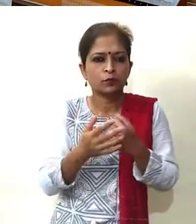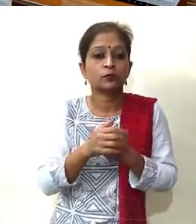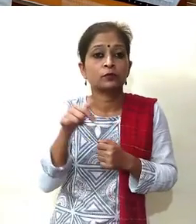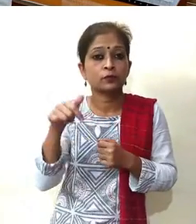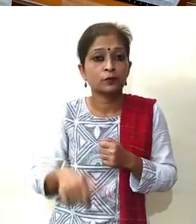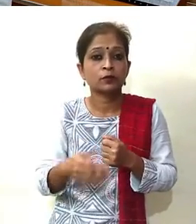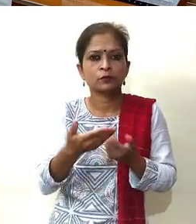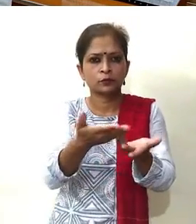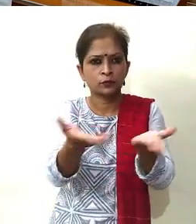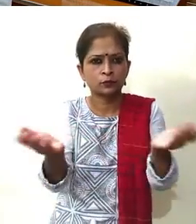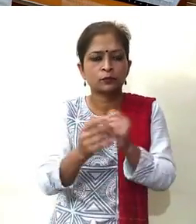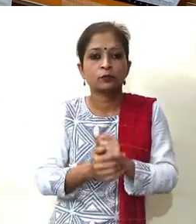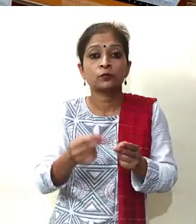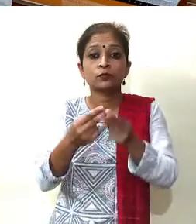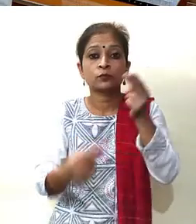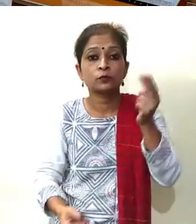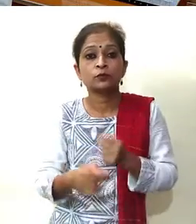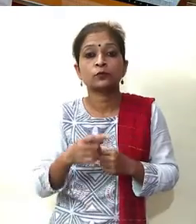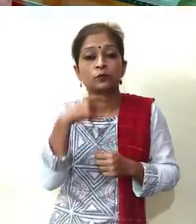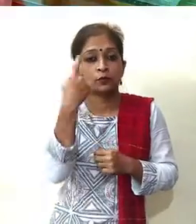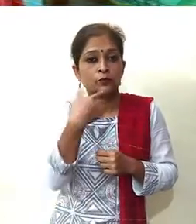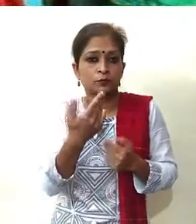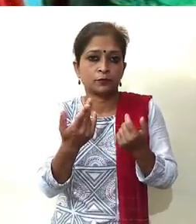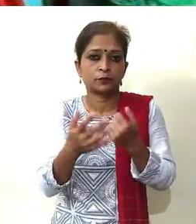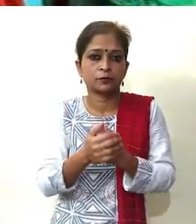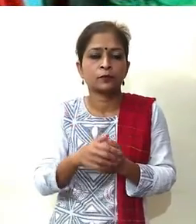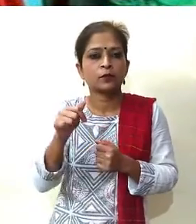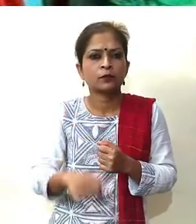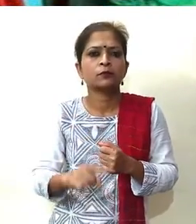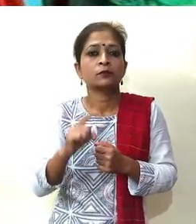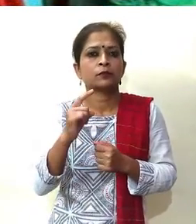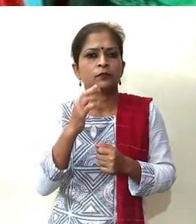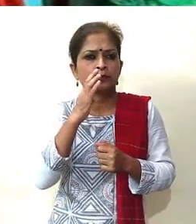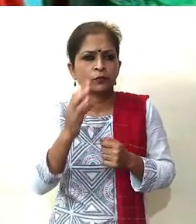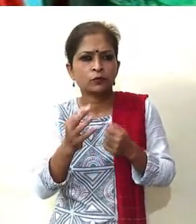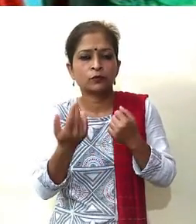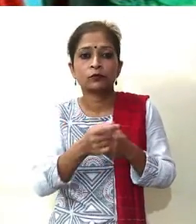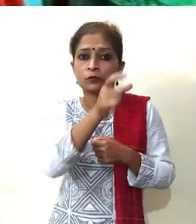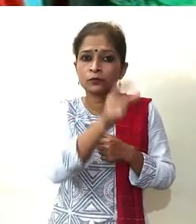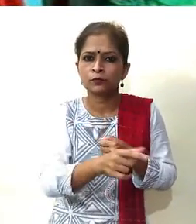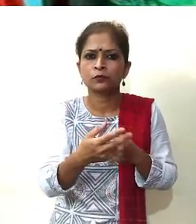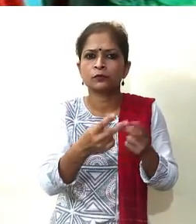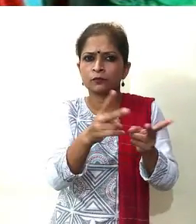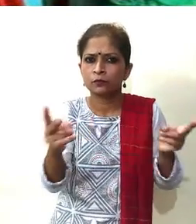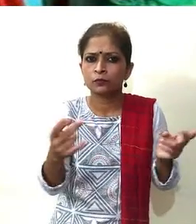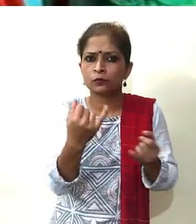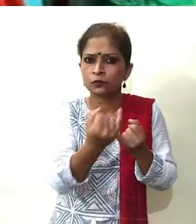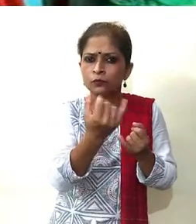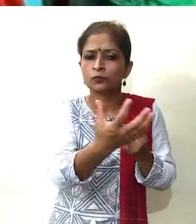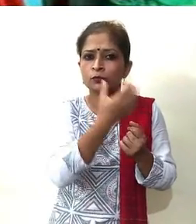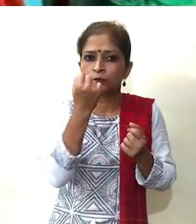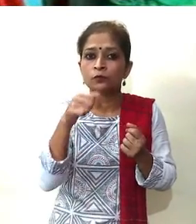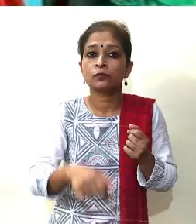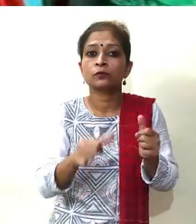कि आप हमारे श्रोताओं को कौन सी कहानी और किसकी कहानी सुनाने वाले हैं? अगर सबसे महत्वपूर्ण व्यक्तियों में से खोज की जाए तो एक